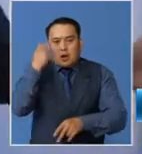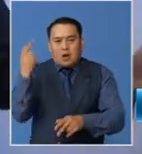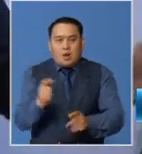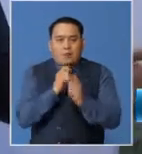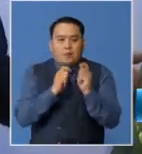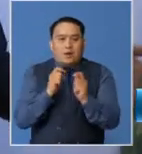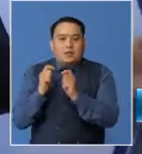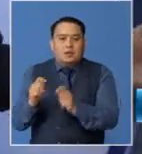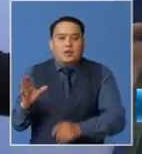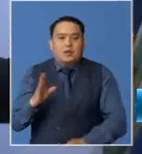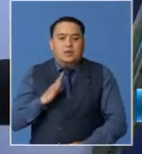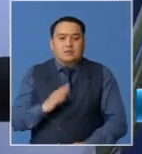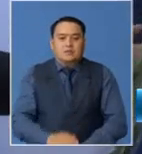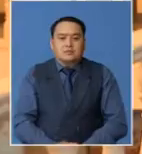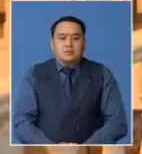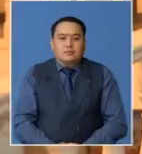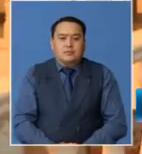сыйлықпен марапатталды.